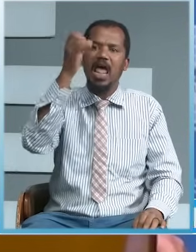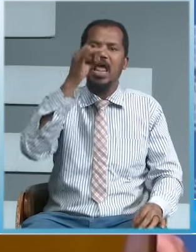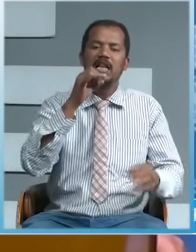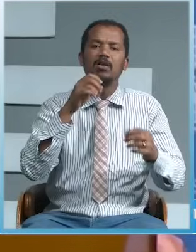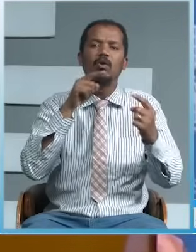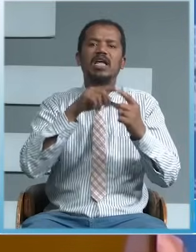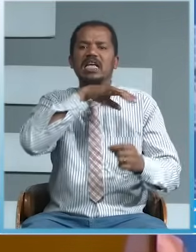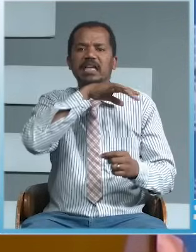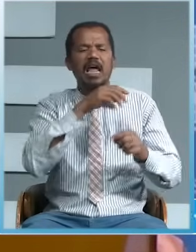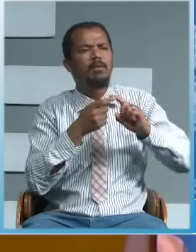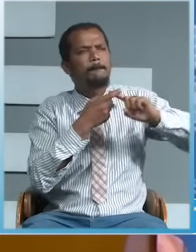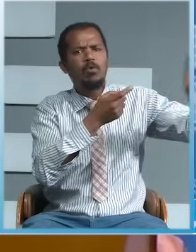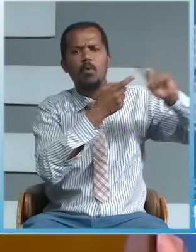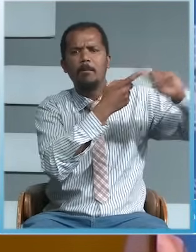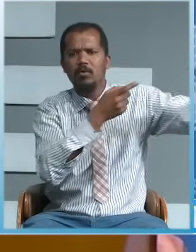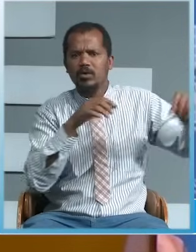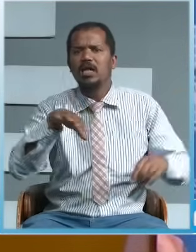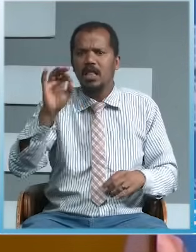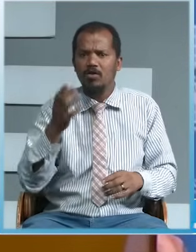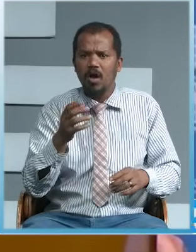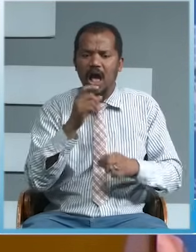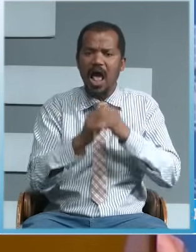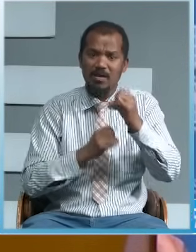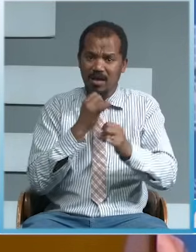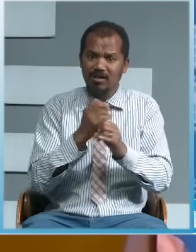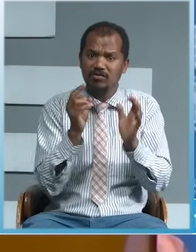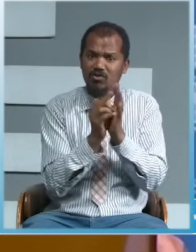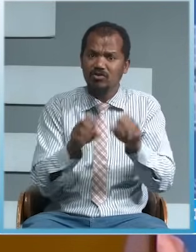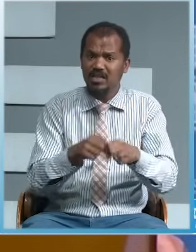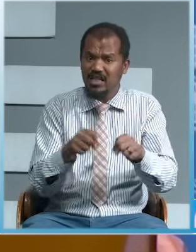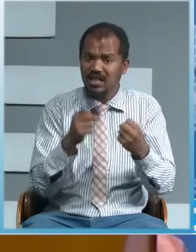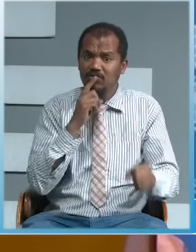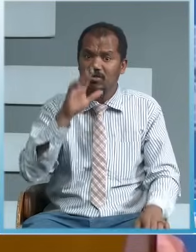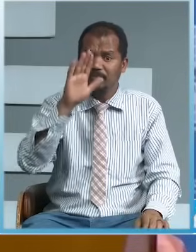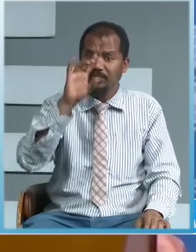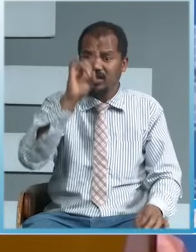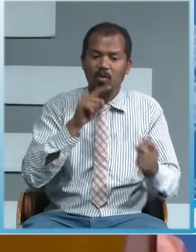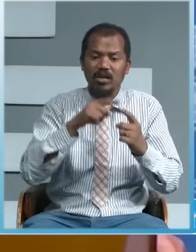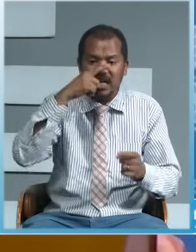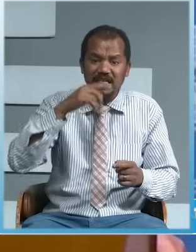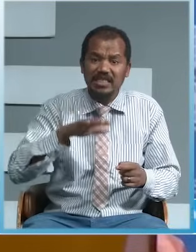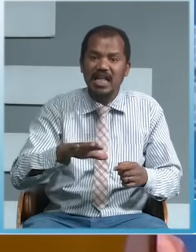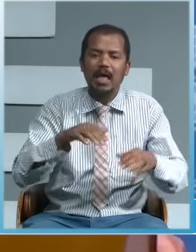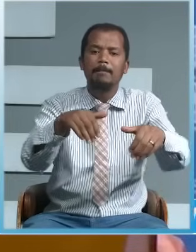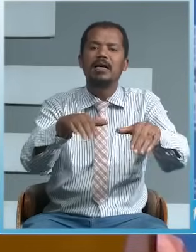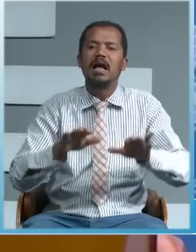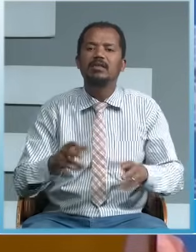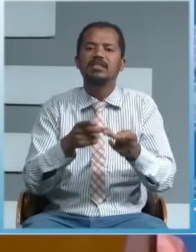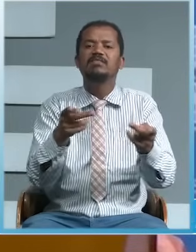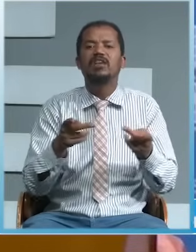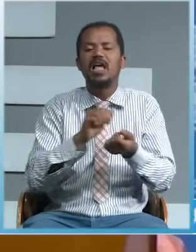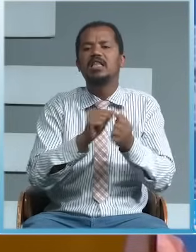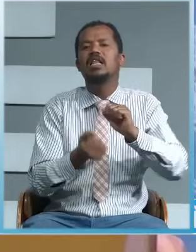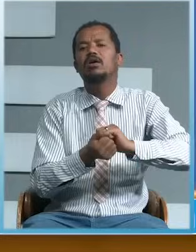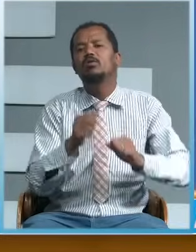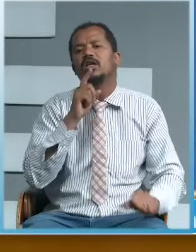በዘፈቀደ መንገድ ወደ እስራኤል እያስወነጨፉ ይገኛል። ዓለም አቀፍ ሕጎች በሙሉ እየተጣሱ ነው። ጋዛ ወደ ሕፃናት የመቃብር